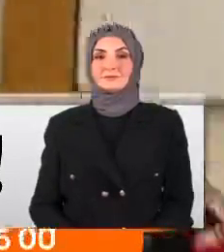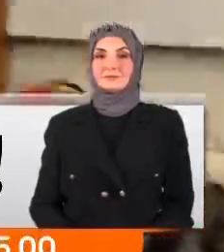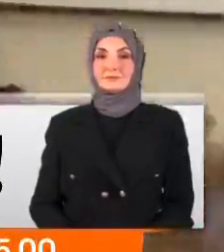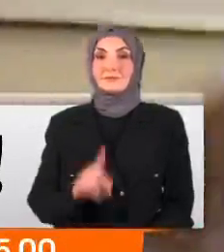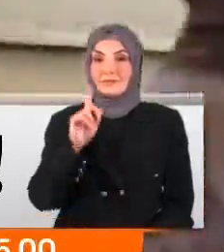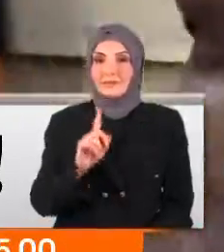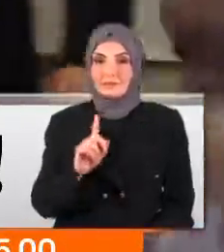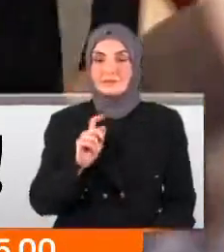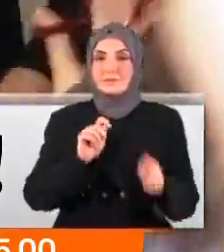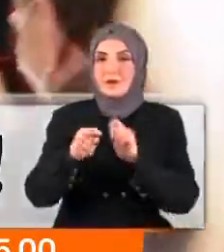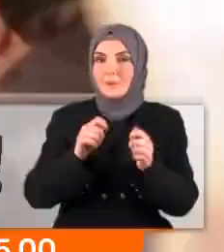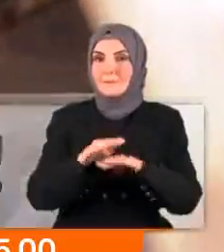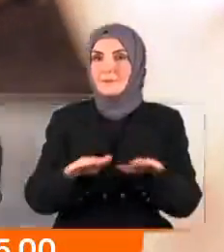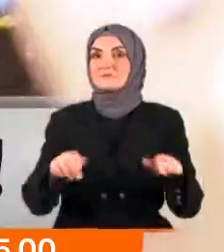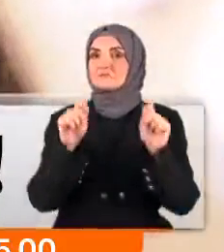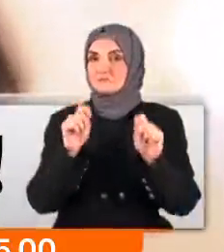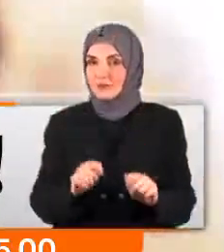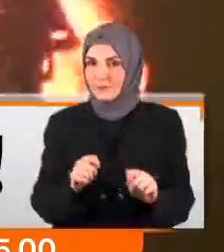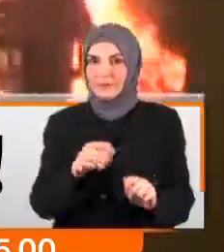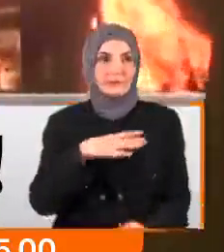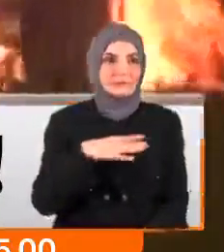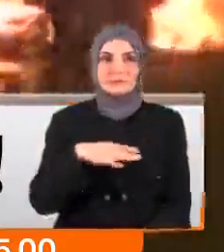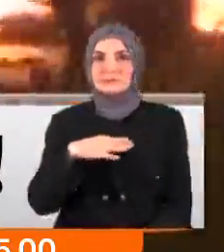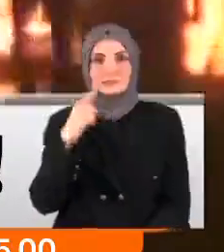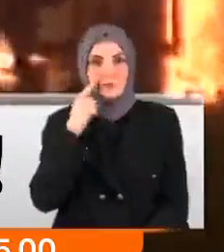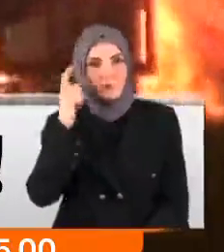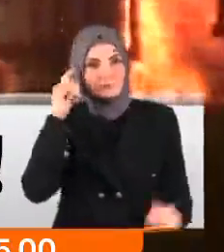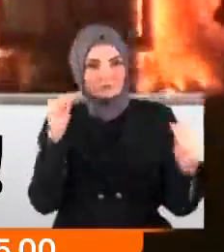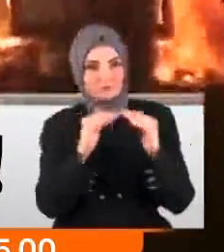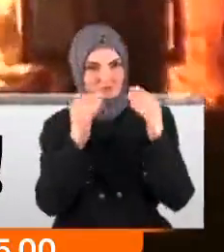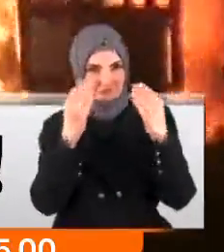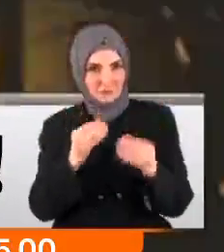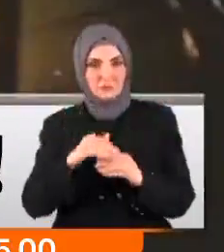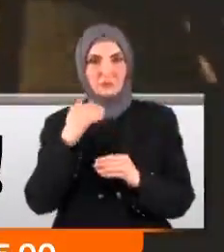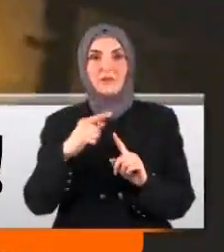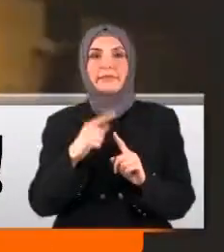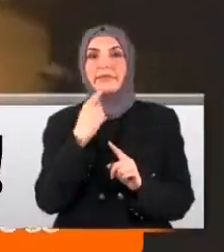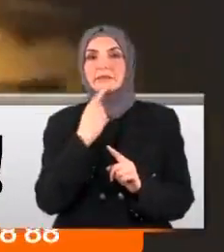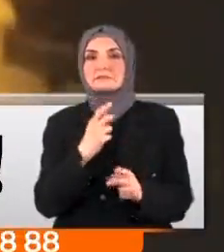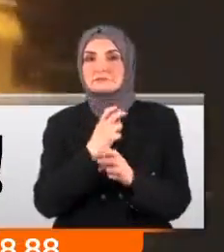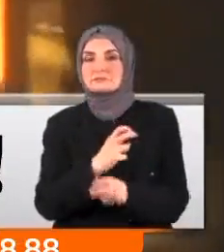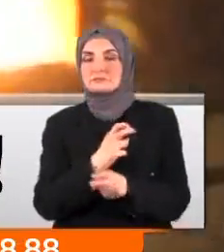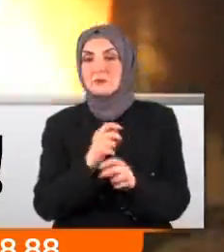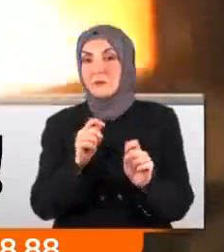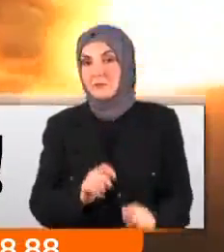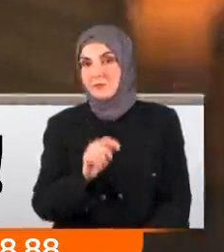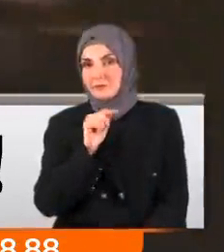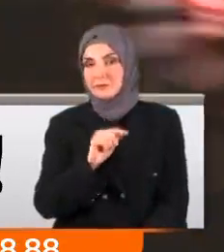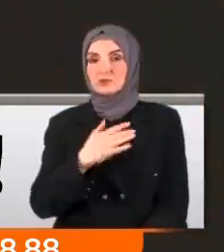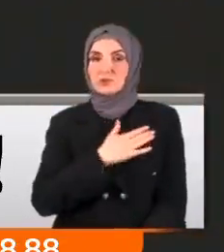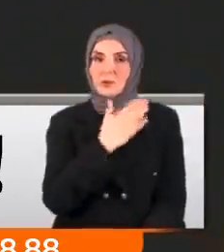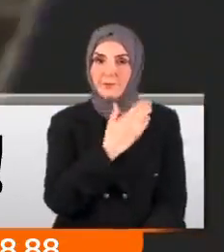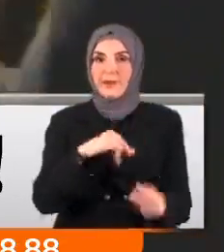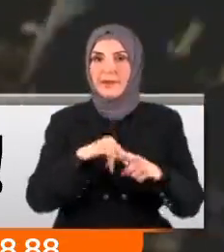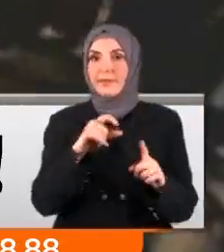Önce pazarlık masası kurup taleplerde uzlaştılar, sonra tehdit dili kullanmaya başladılar. CHP ve HDP bu kez de